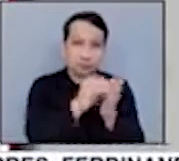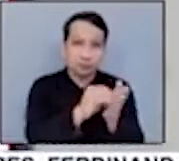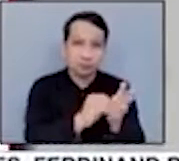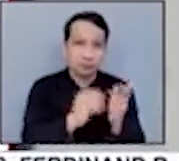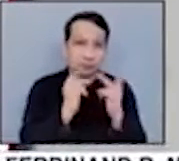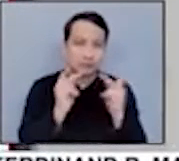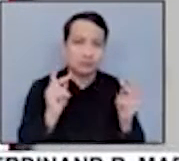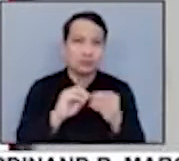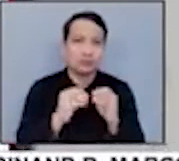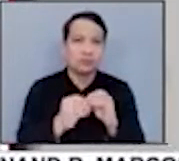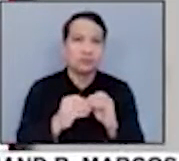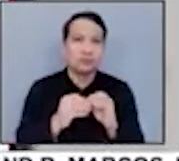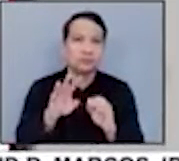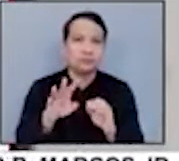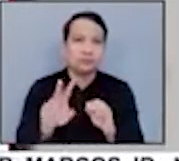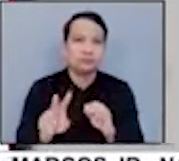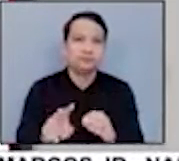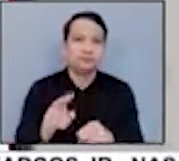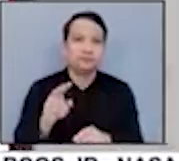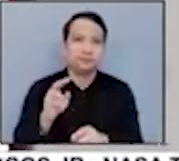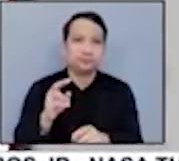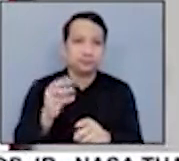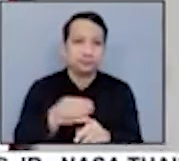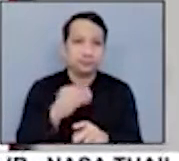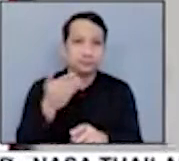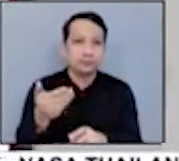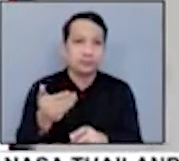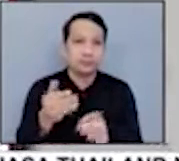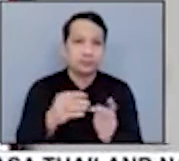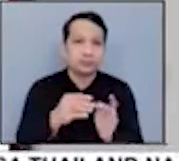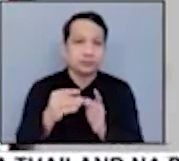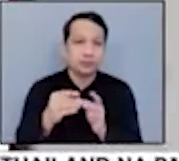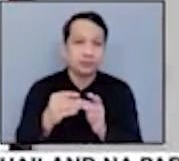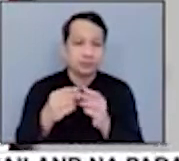No. 42. Mark Petalco para sa Morning Show ng Bayan, Rise and Shine Pilipinas.